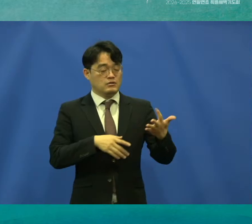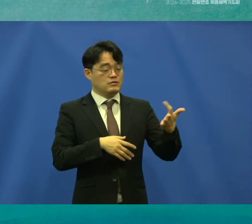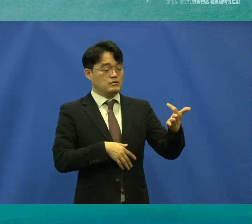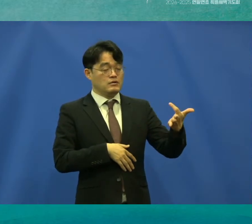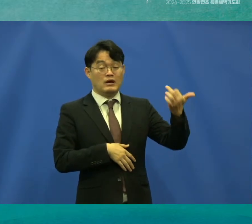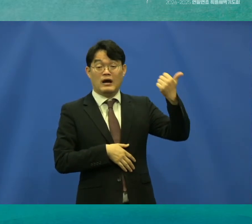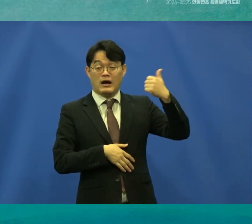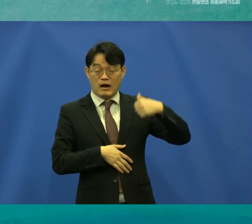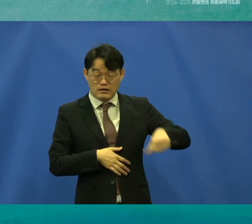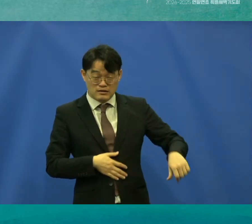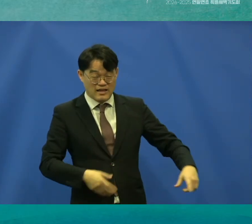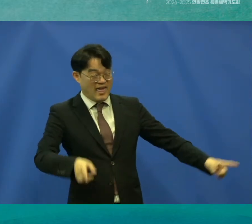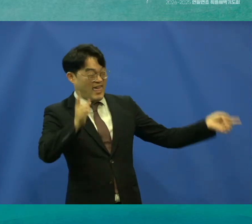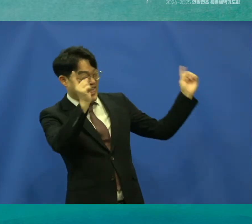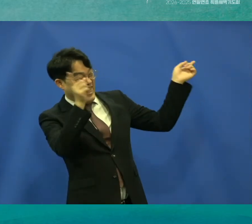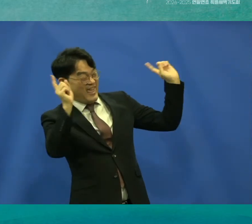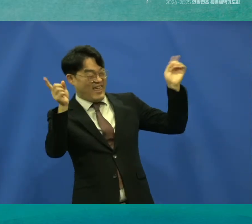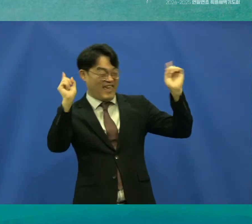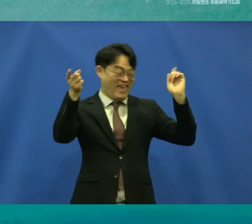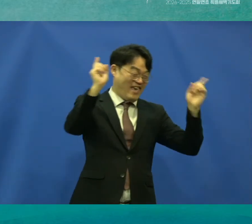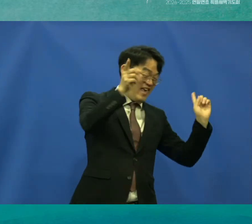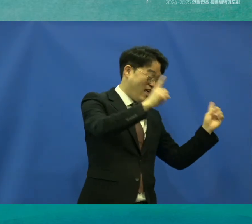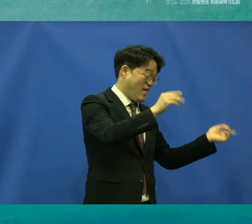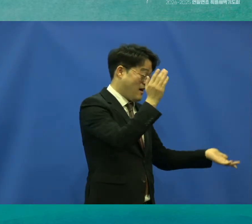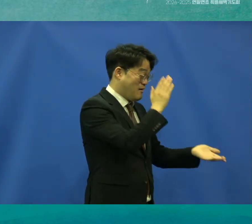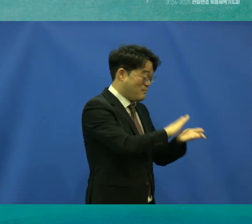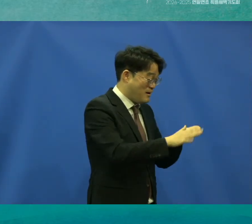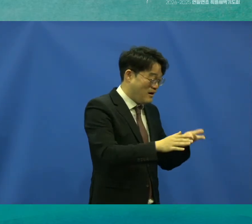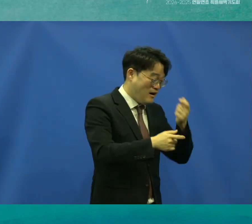아예 밑바닥을 친 사람은 돌아오기가 쉽다고.